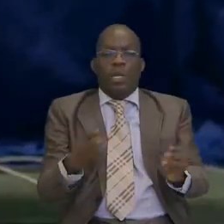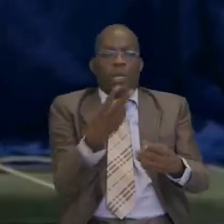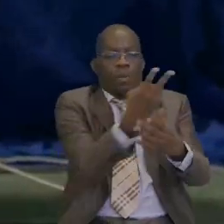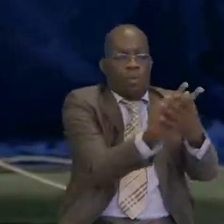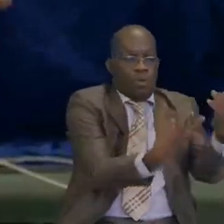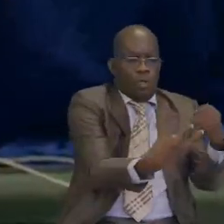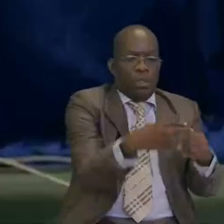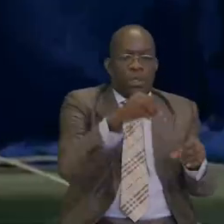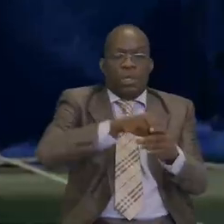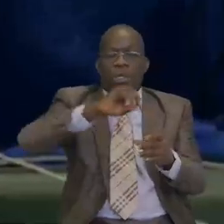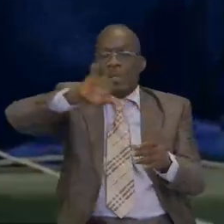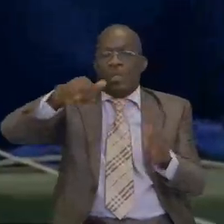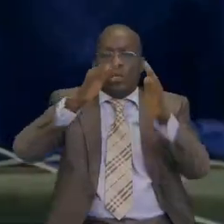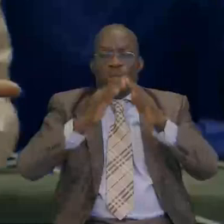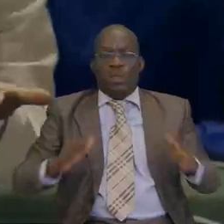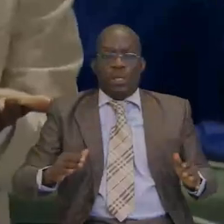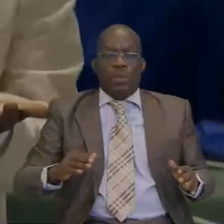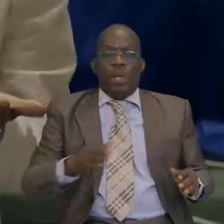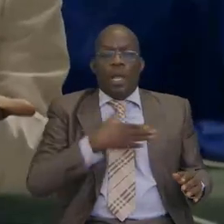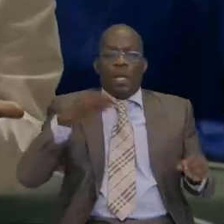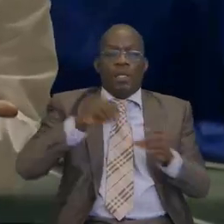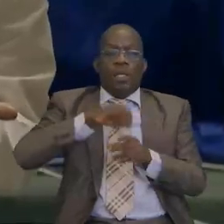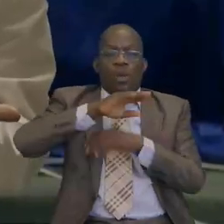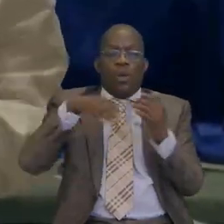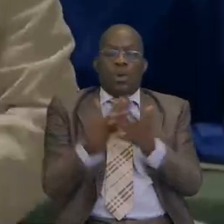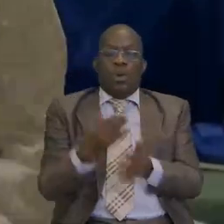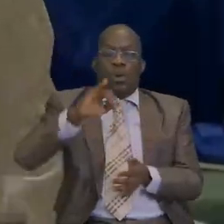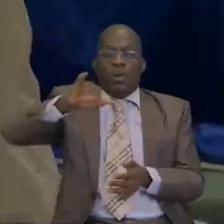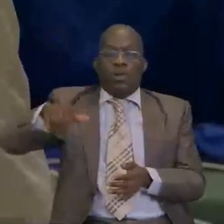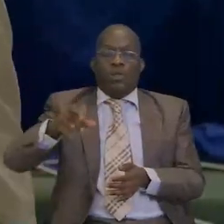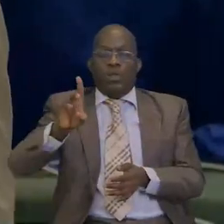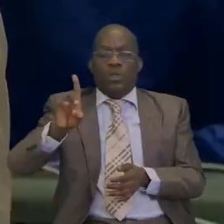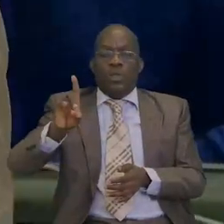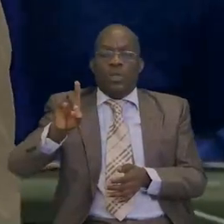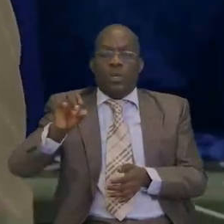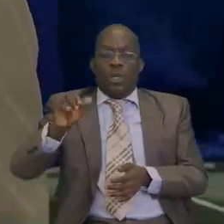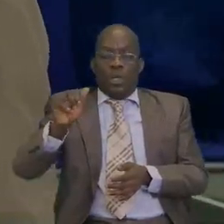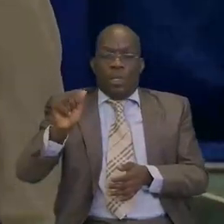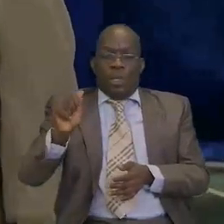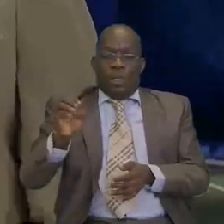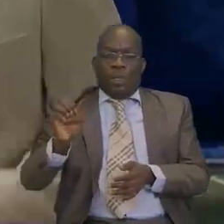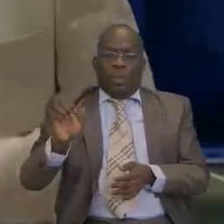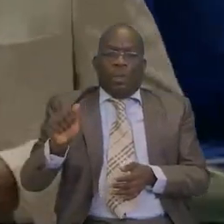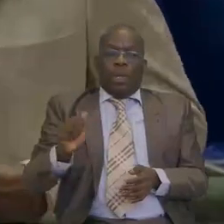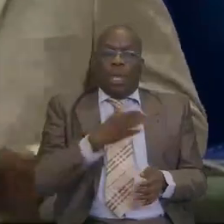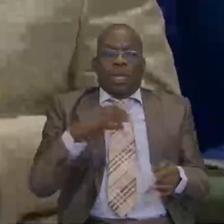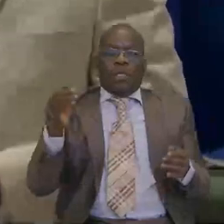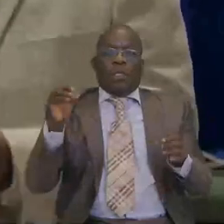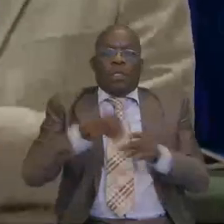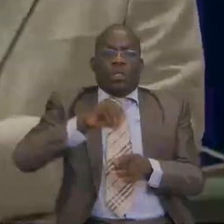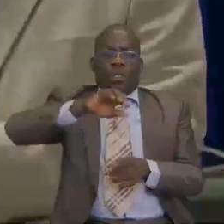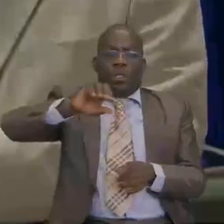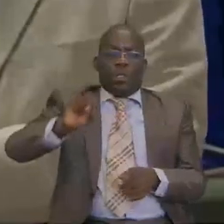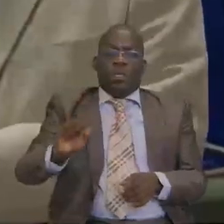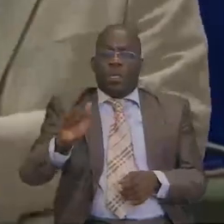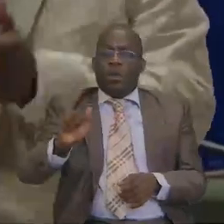à Jérusalem, dans toute la Judée, dans la Samarie, et jusqu'aux extrémités de la terre.